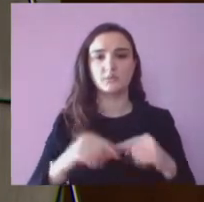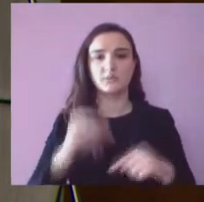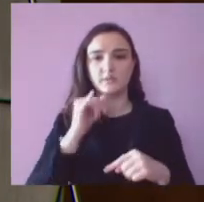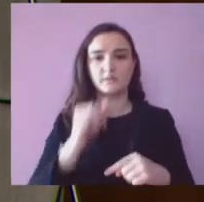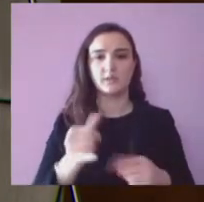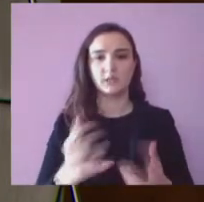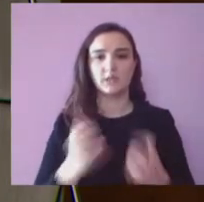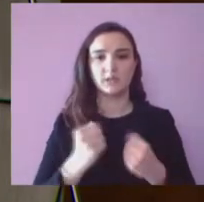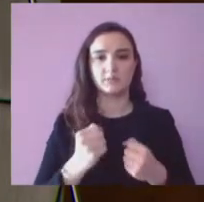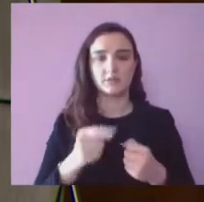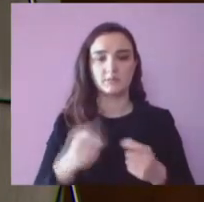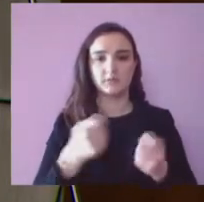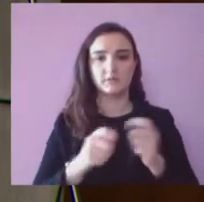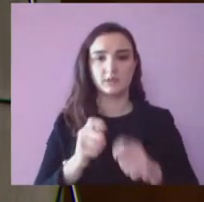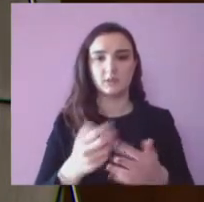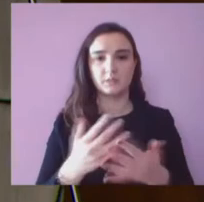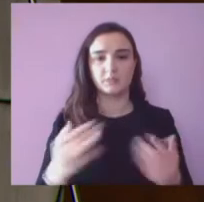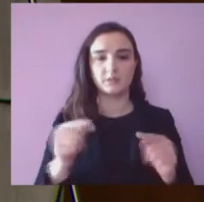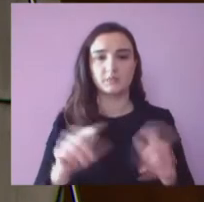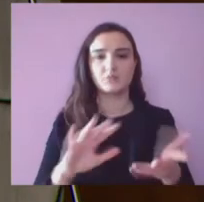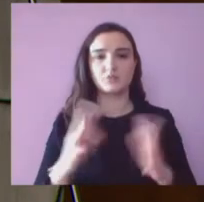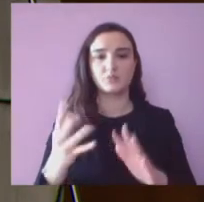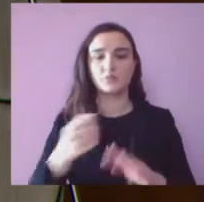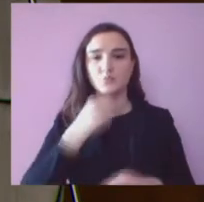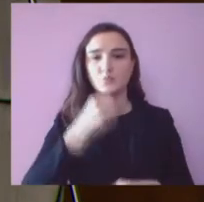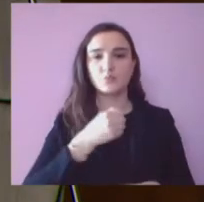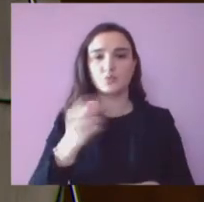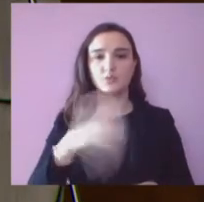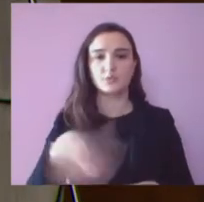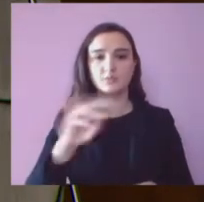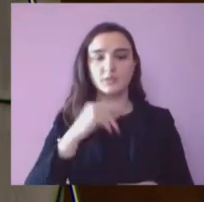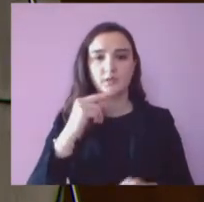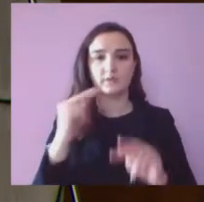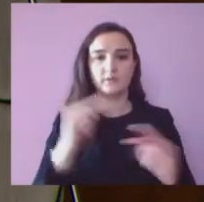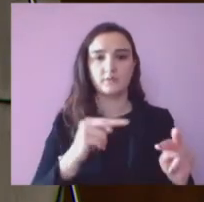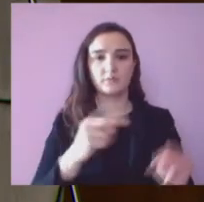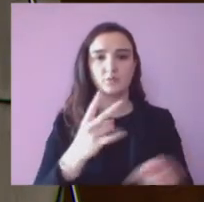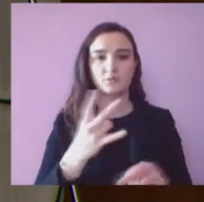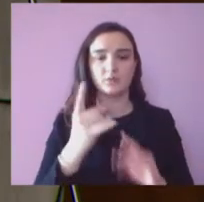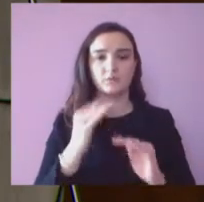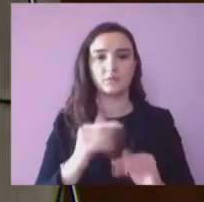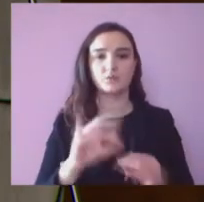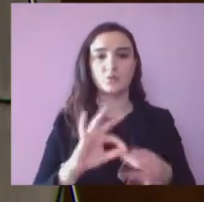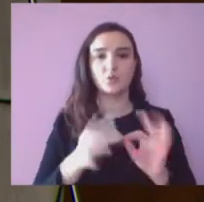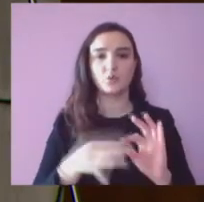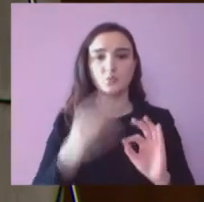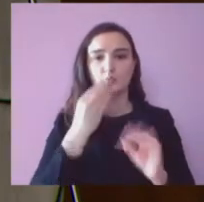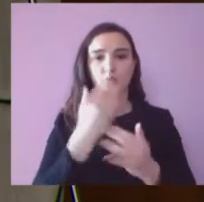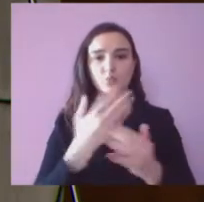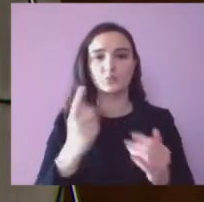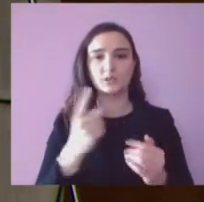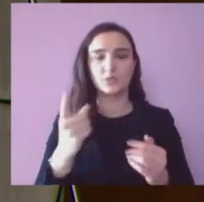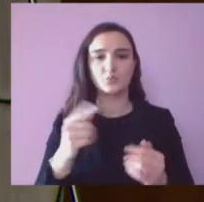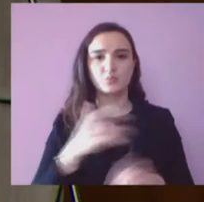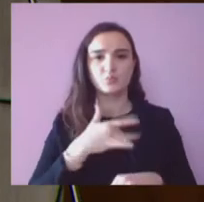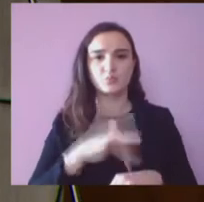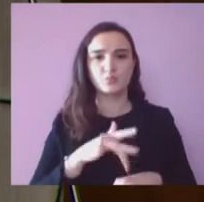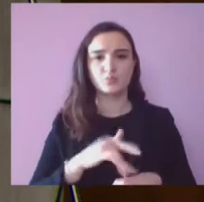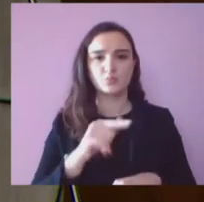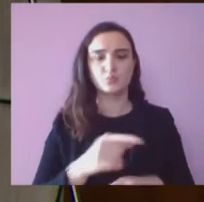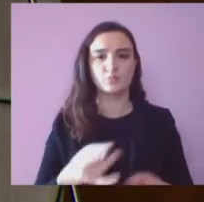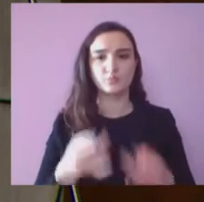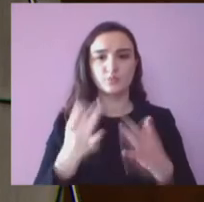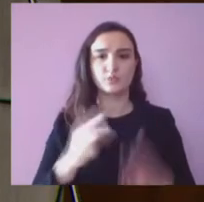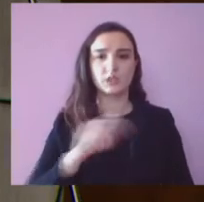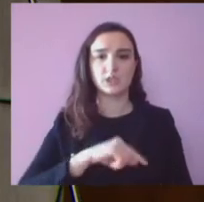ნივთიერებებს და ასეთ შემთხვევაში უფროსებს მართებთ დაკვირვება. ბავშვი ამ კონკრეტულ პროდუქტს რატომ აიჩემებს? უბრალოდ